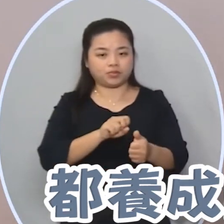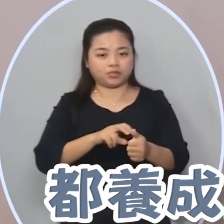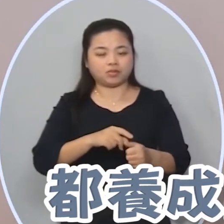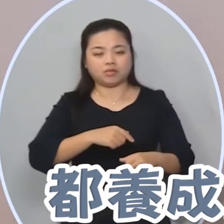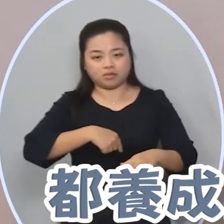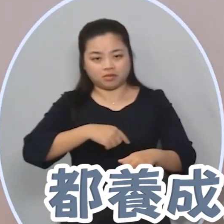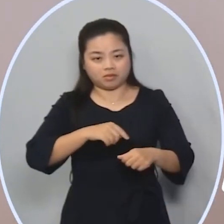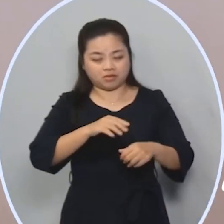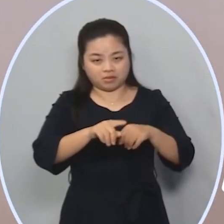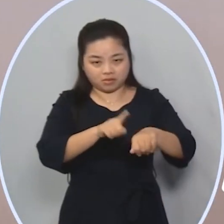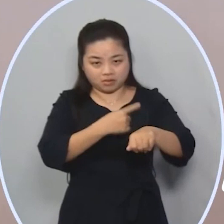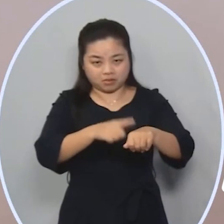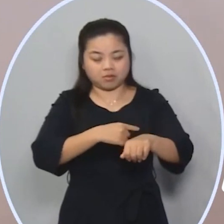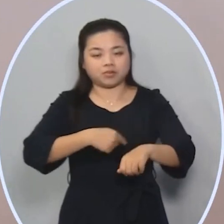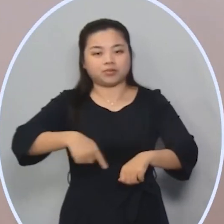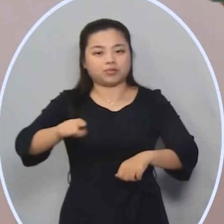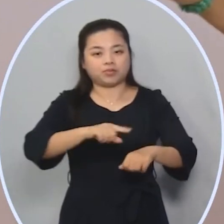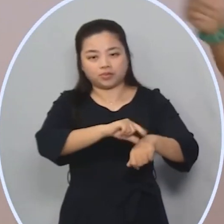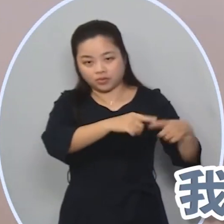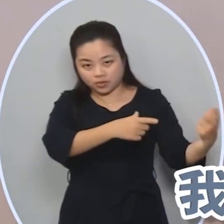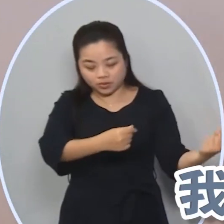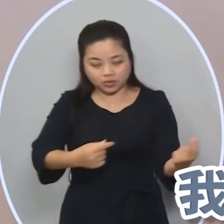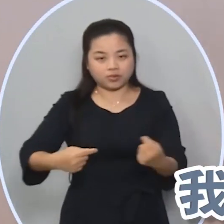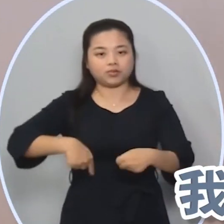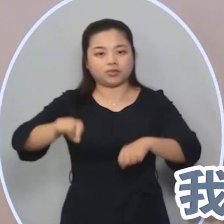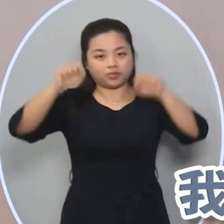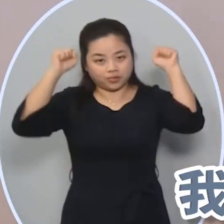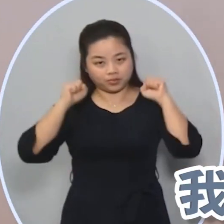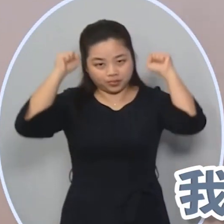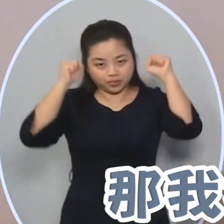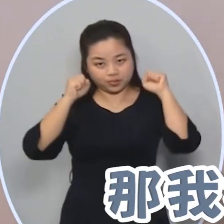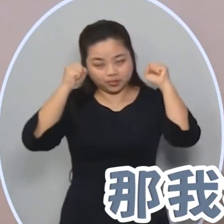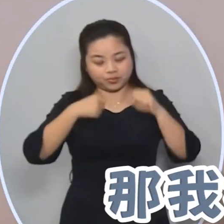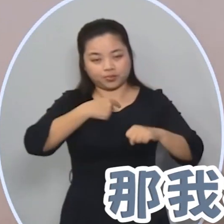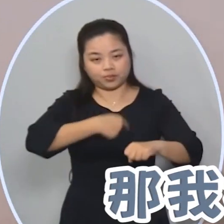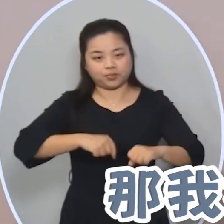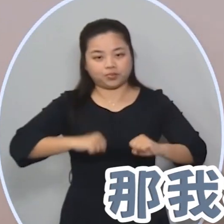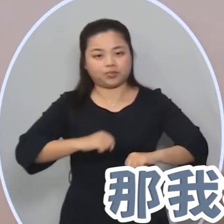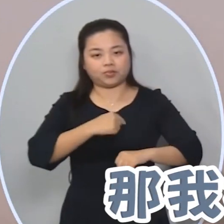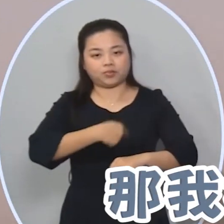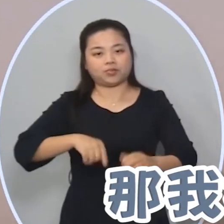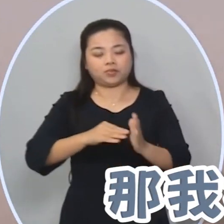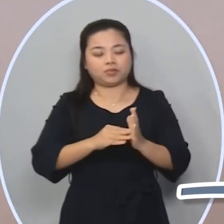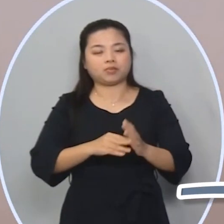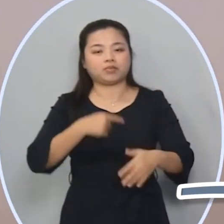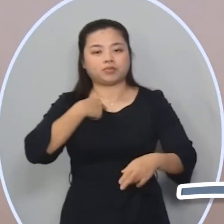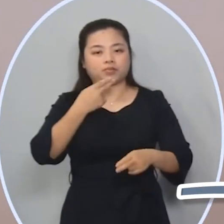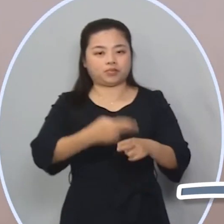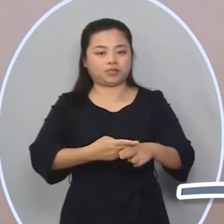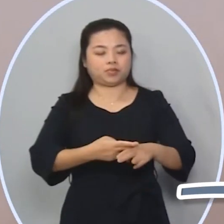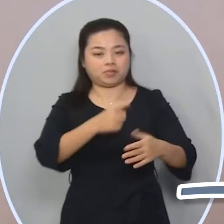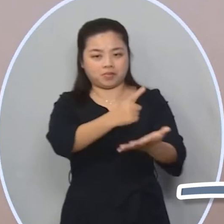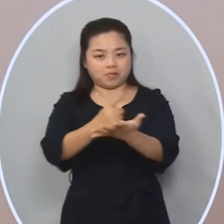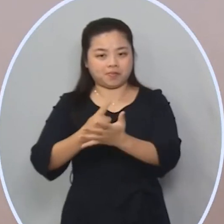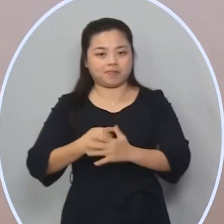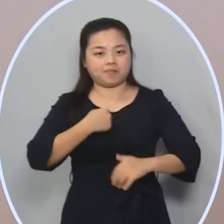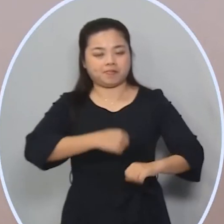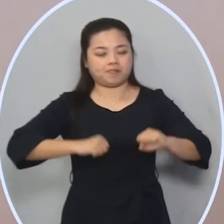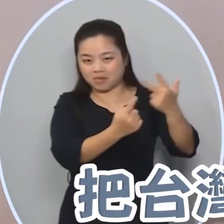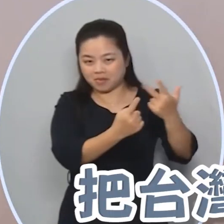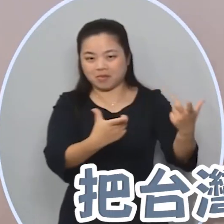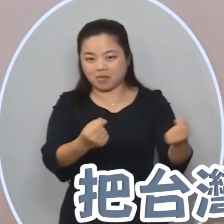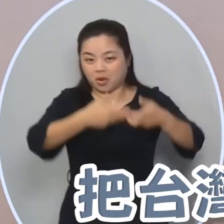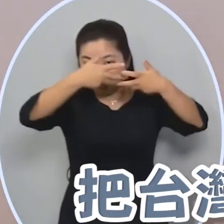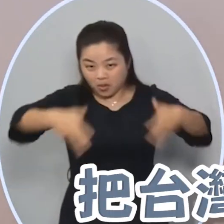上健身房的习惯了，它是一个核心，那其他的运动我们也都非常支持，那我相信国民的体能呢，一定能够得到一个很大的进